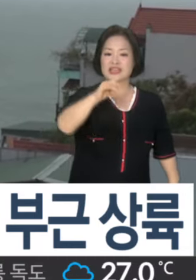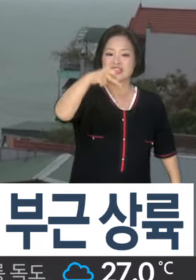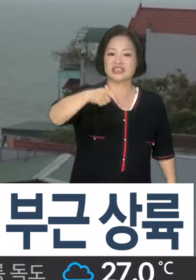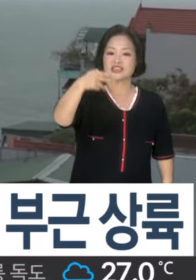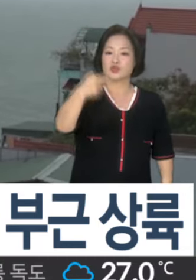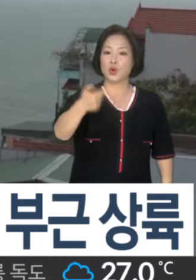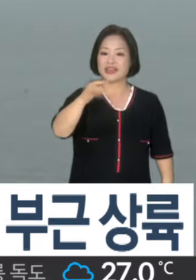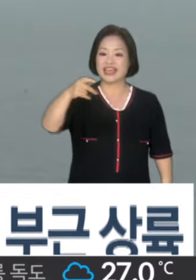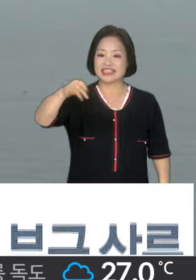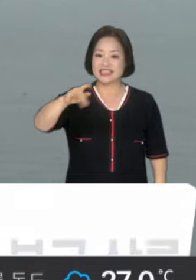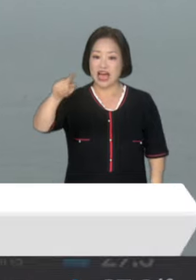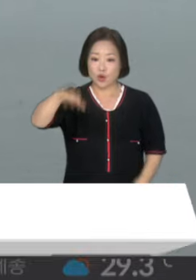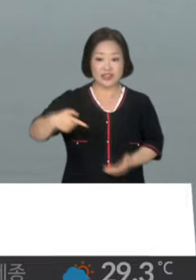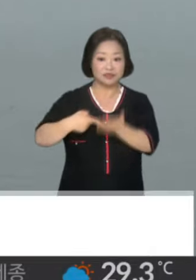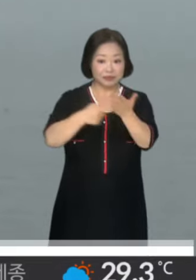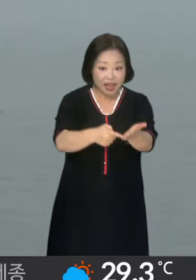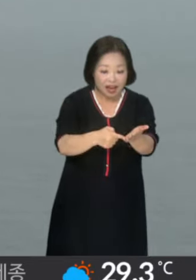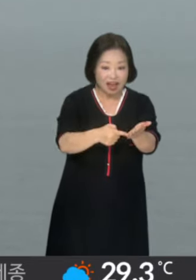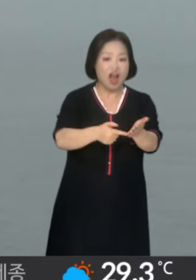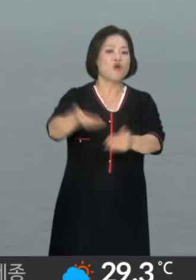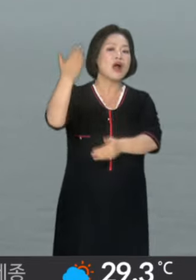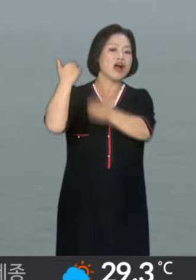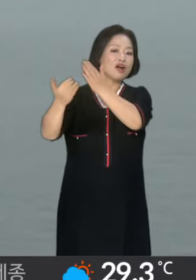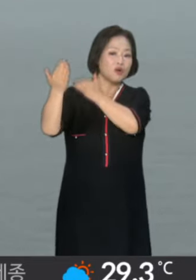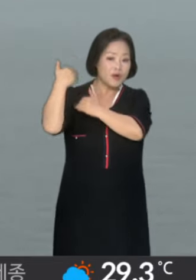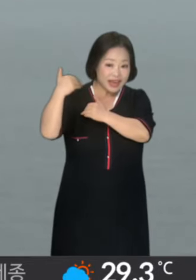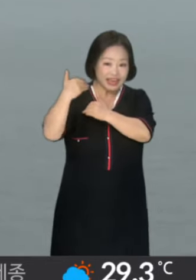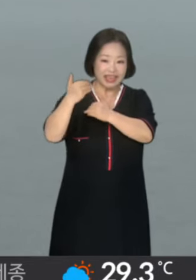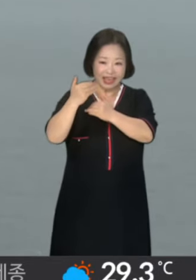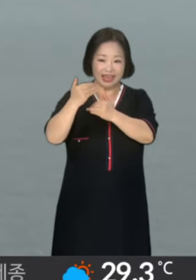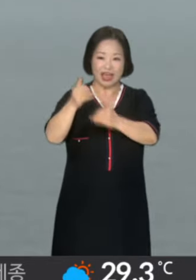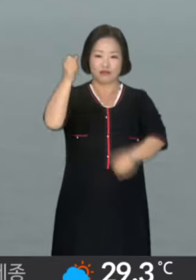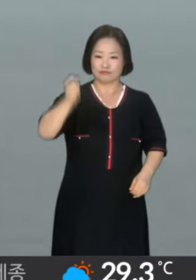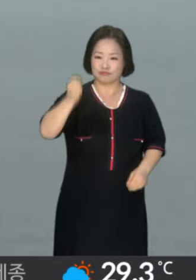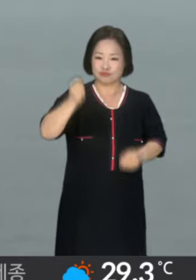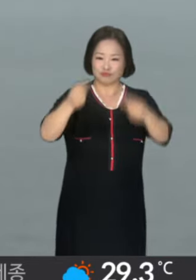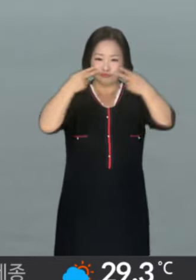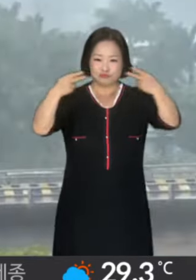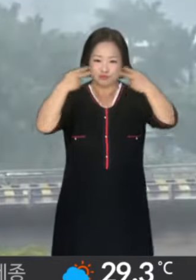제출한 태풍 이름으로 전설 속에 족장을 뜻합니다